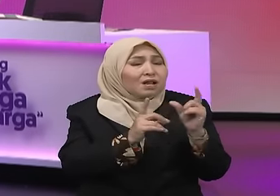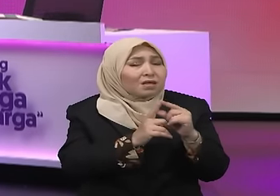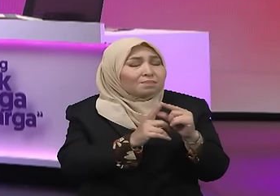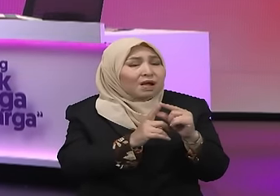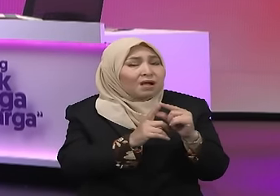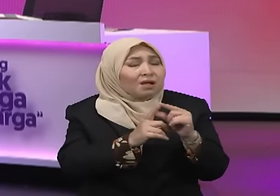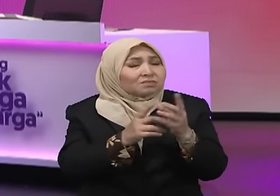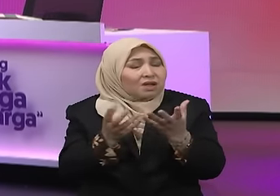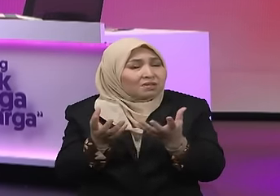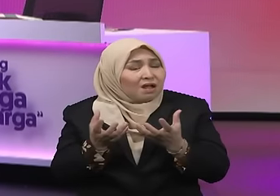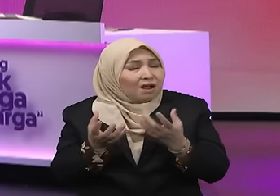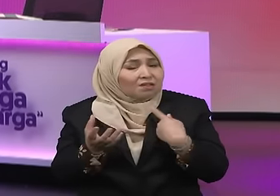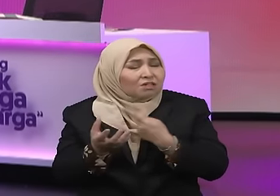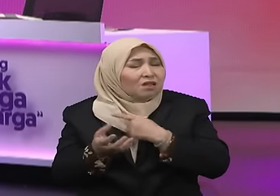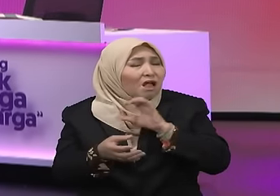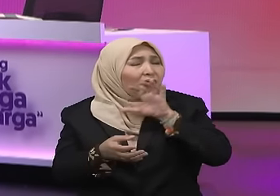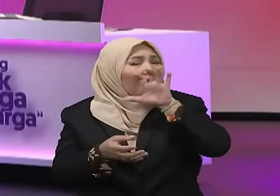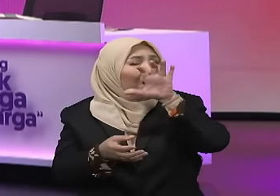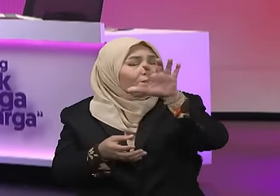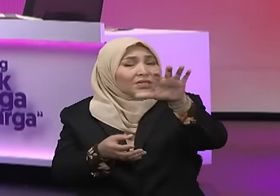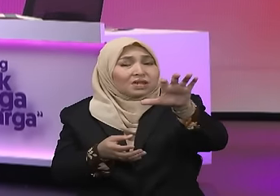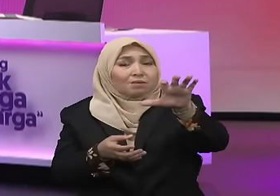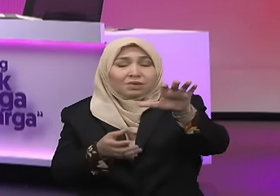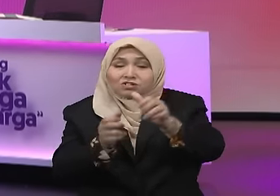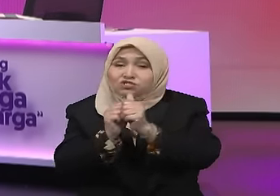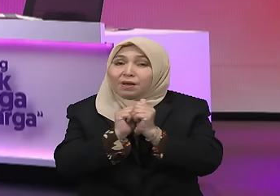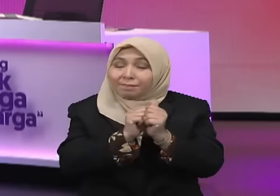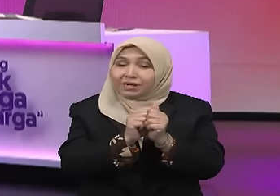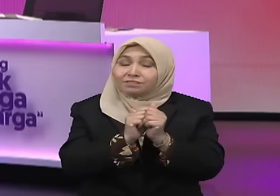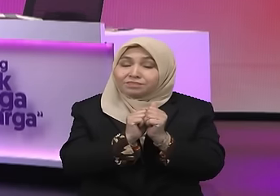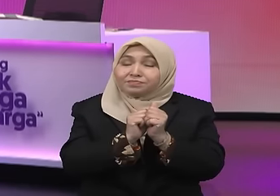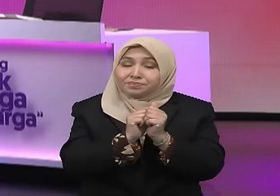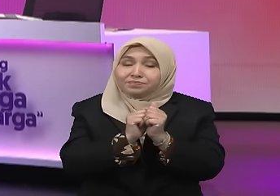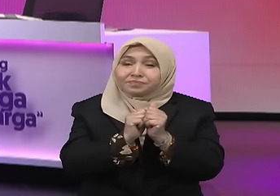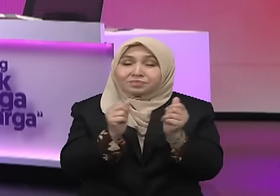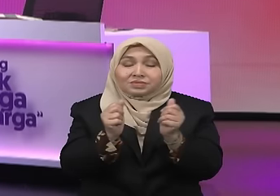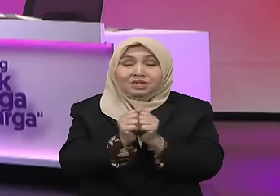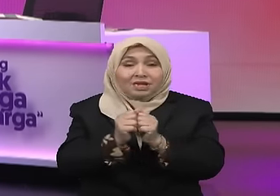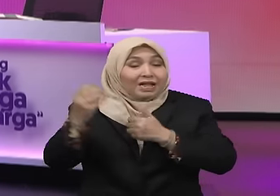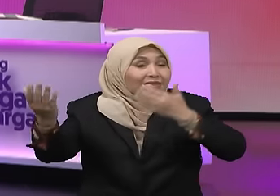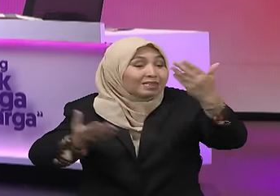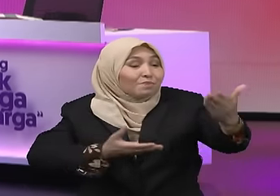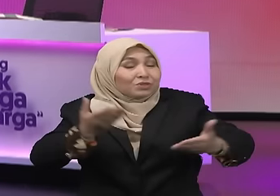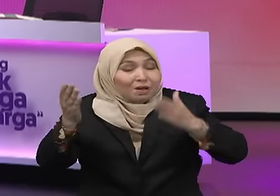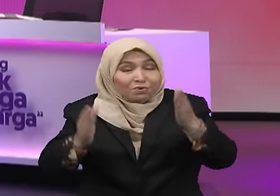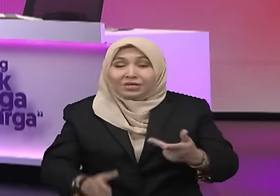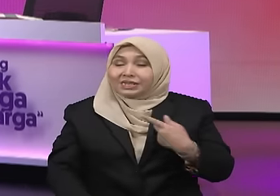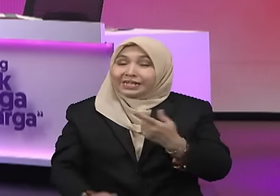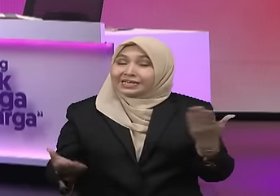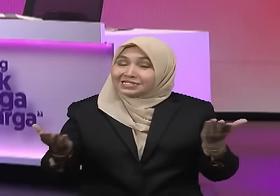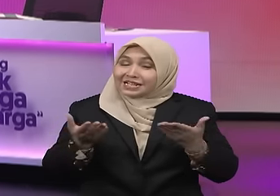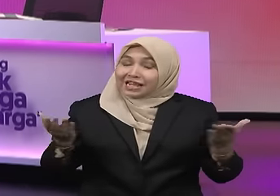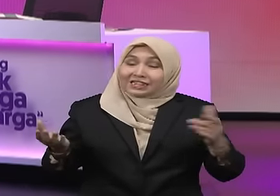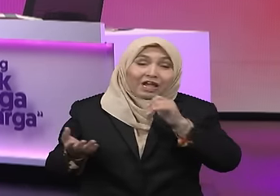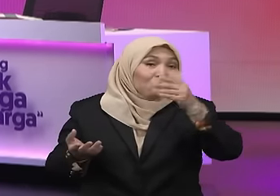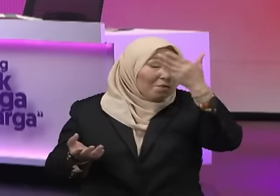yang ingin kita gemakan bersama, antaranya bersama dengan tetamu-tamu kita di studio. Tak lupa tuan-tuan dan puan-puan